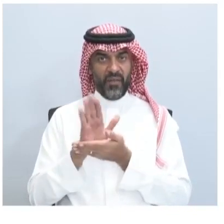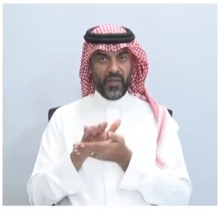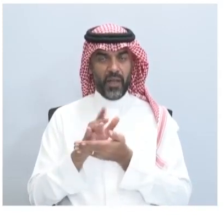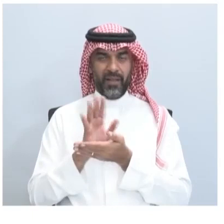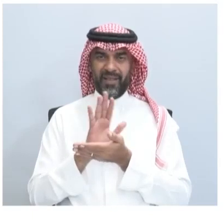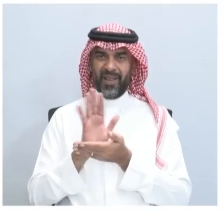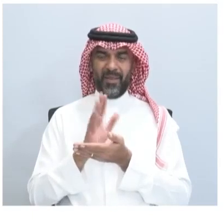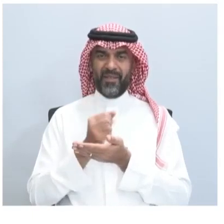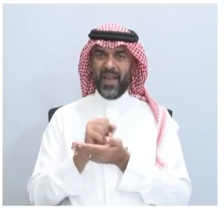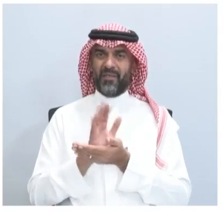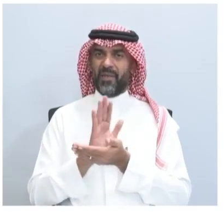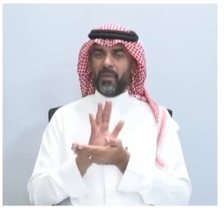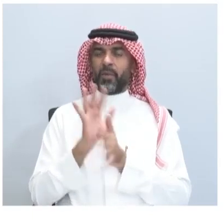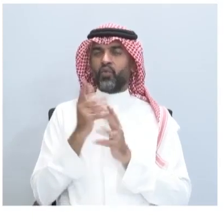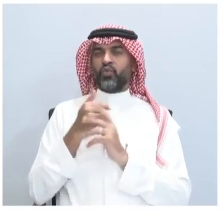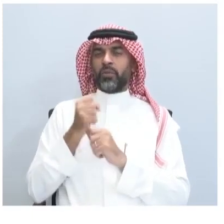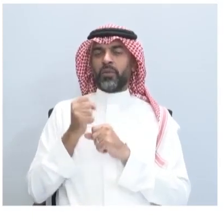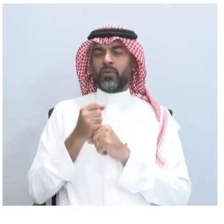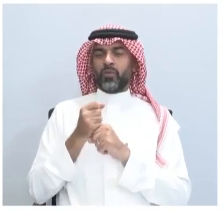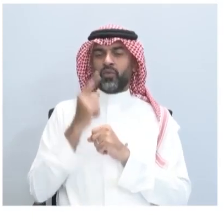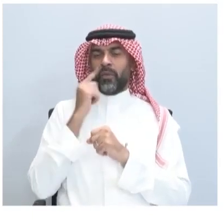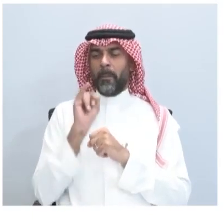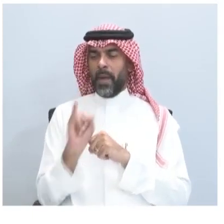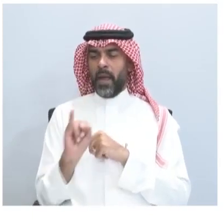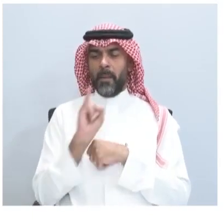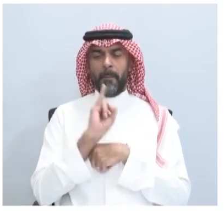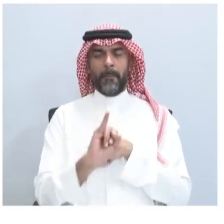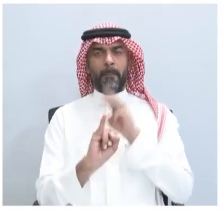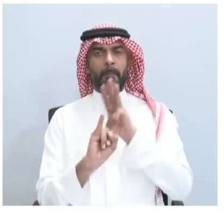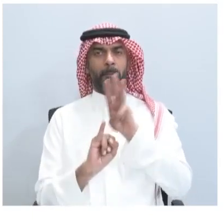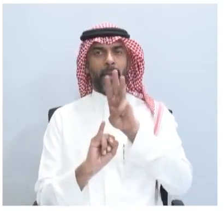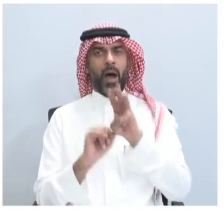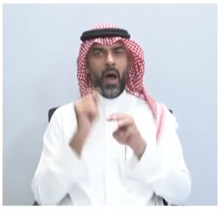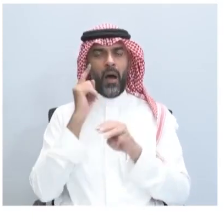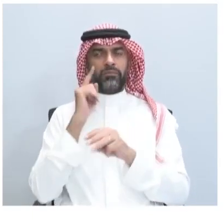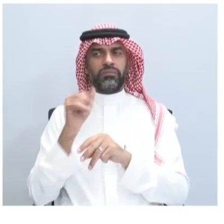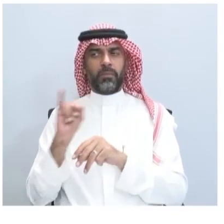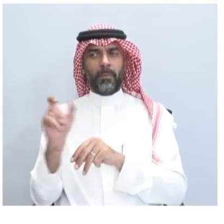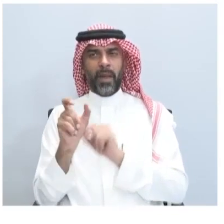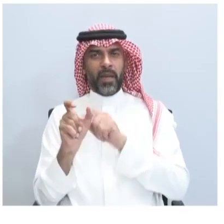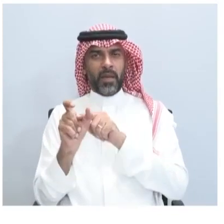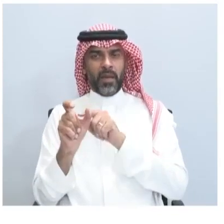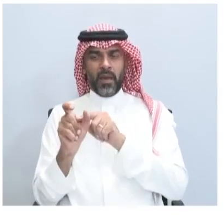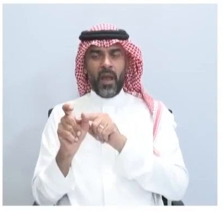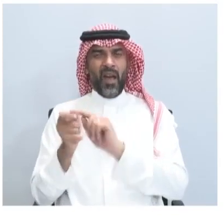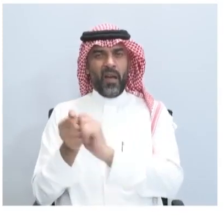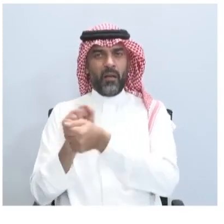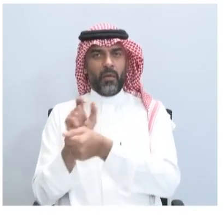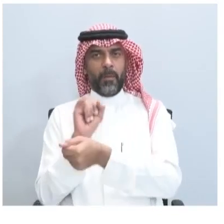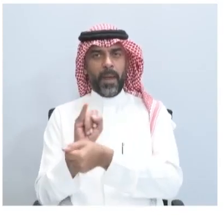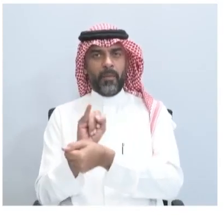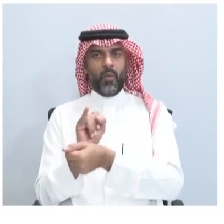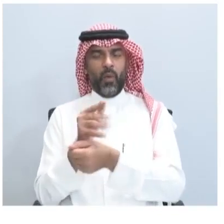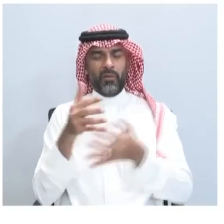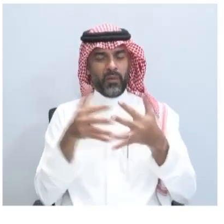الاستفهاميه انما قمنا بادغامي او قلبي نون من ميما وادغمناها في